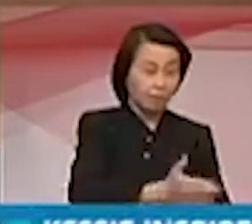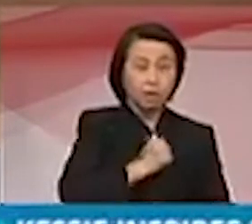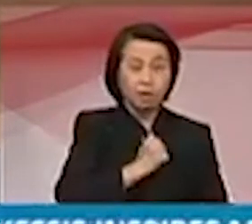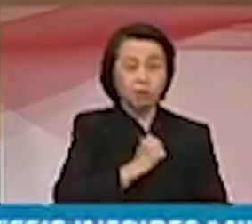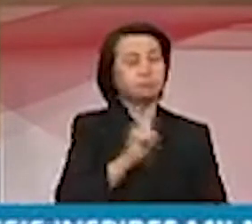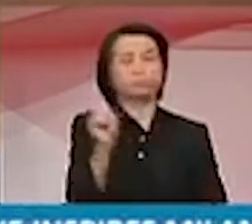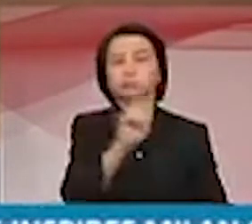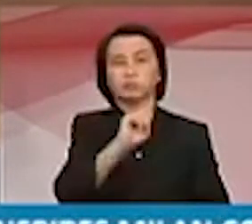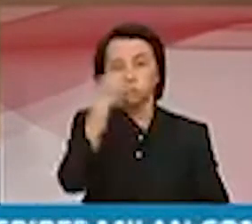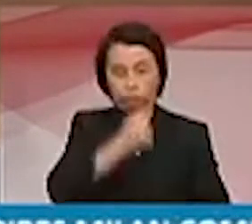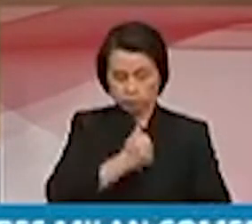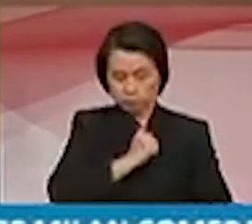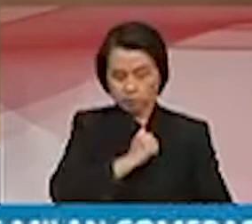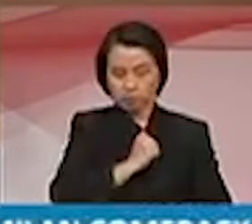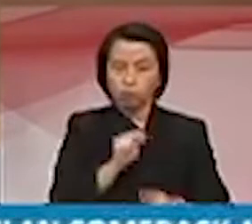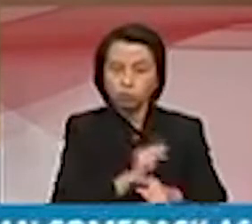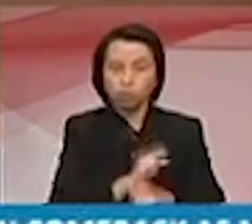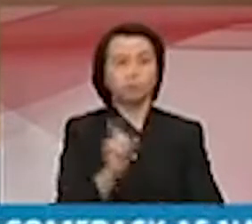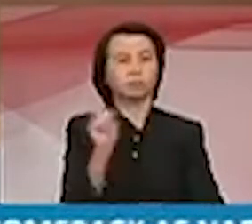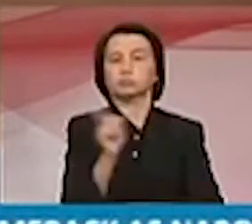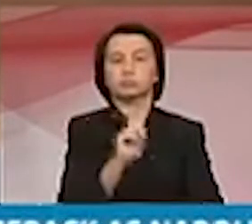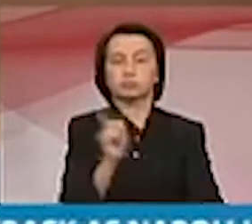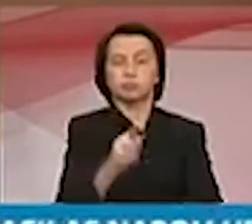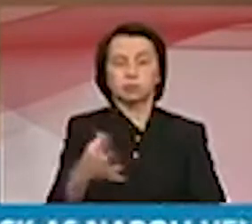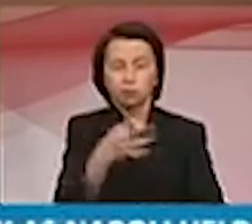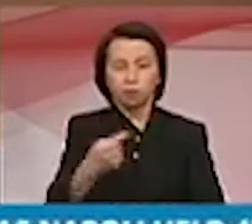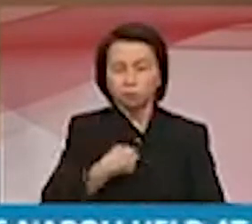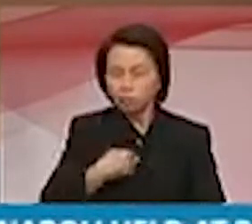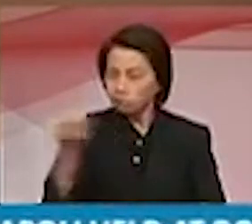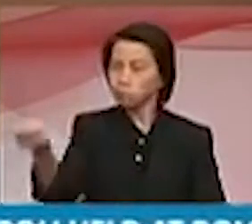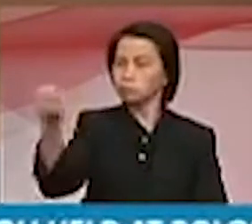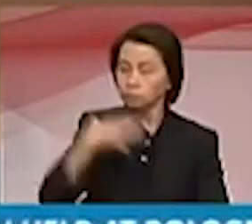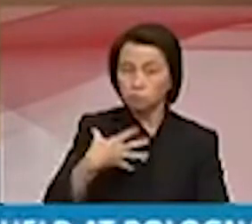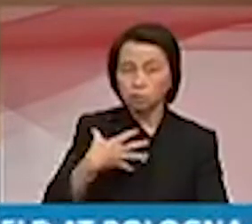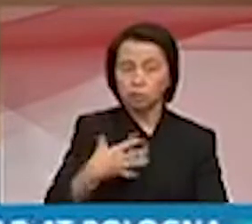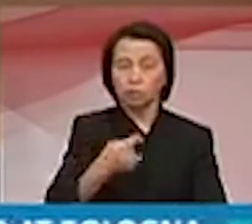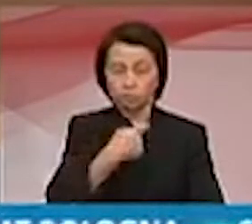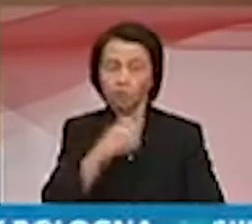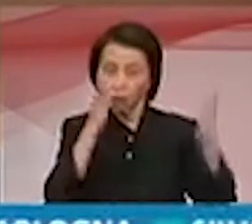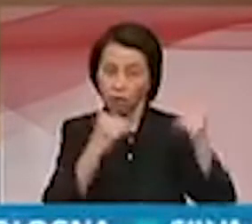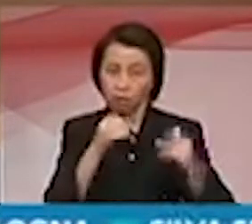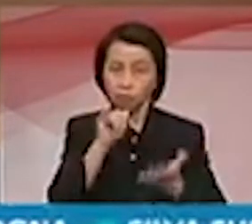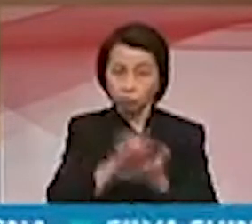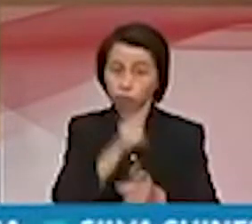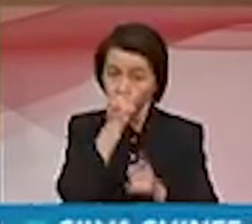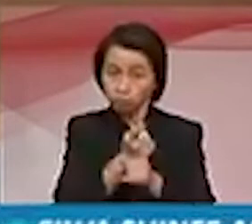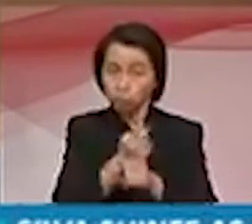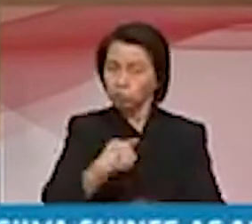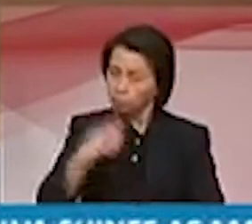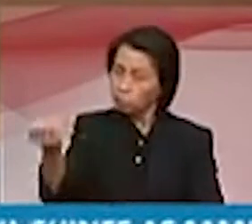secara persendirian untuk diri mereka. Dan saya difahamkan, saya harap ini perkara ini benar,